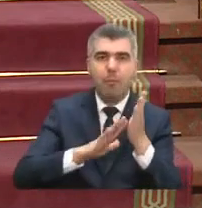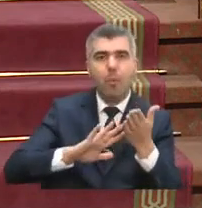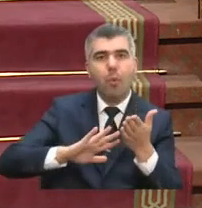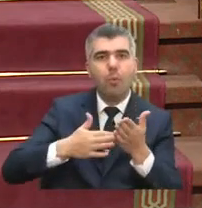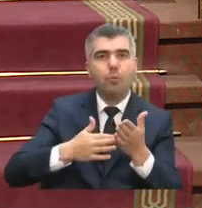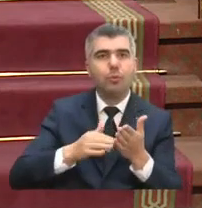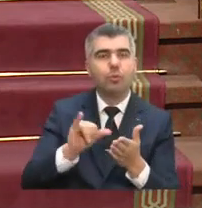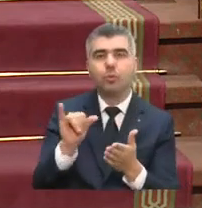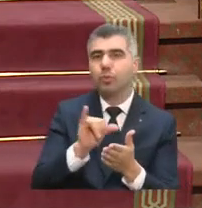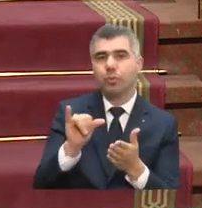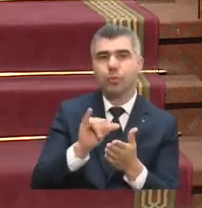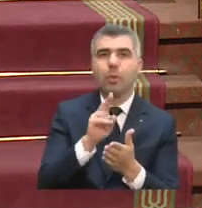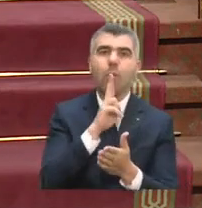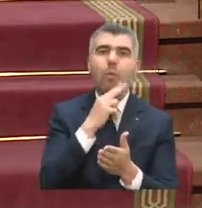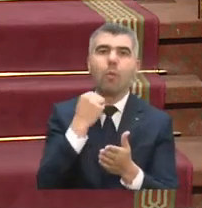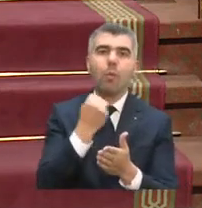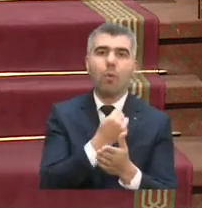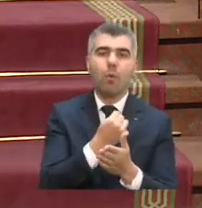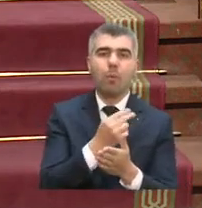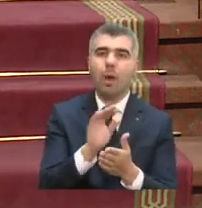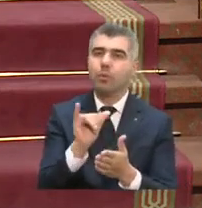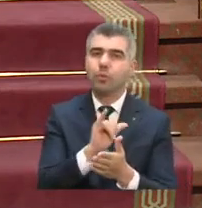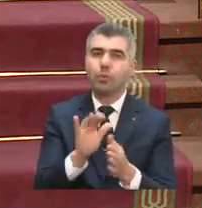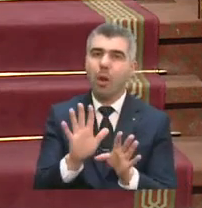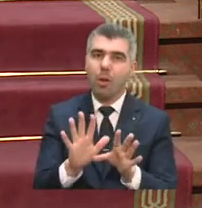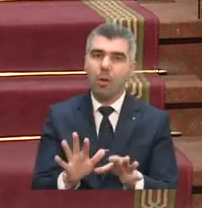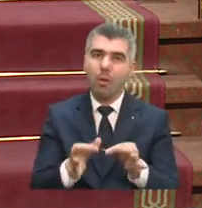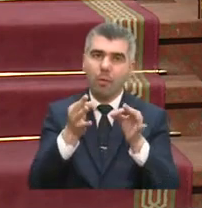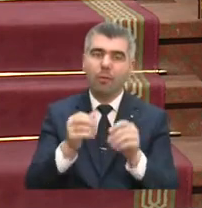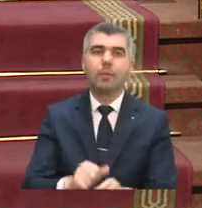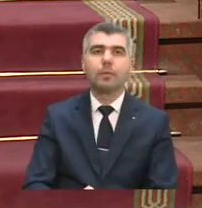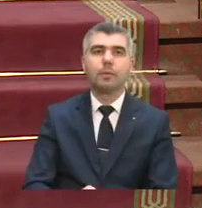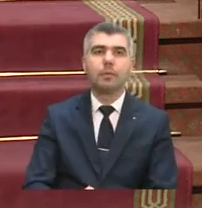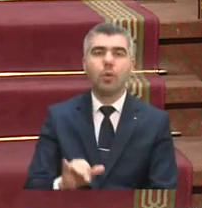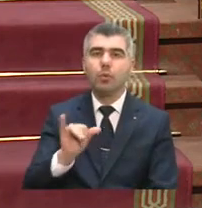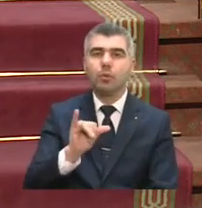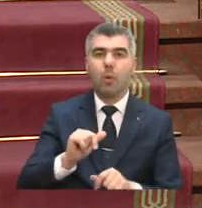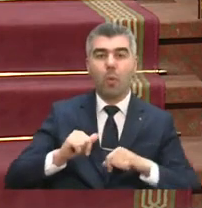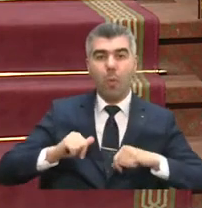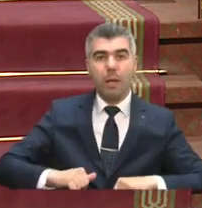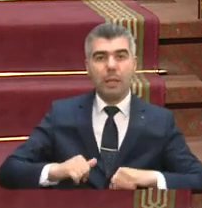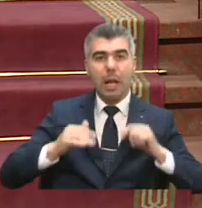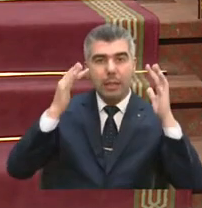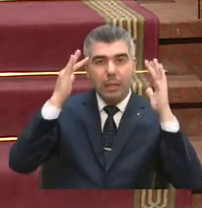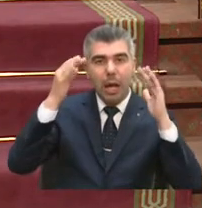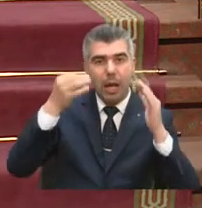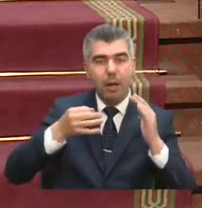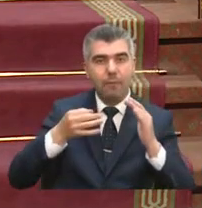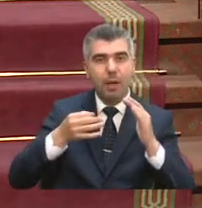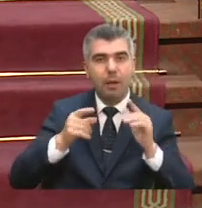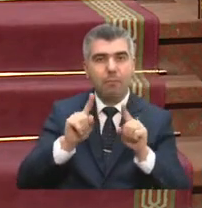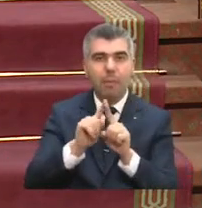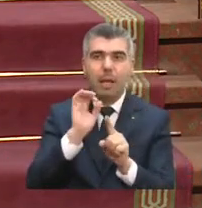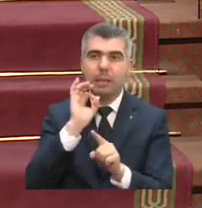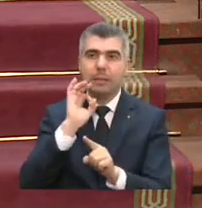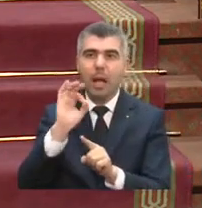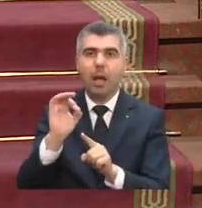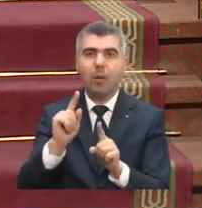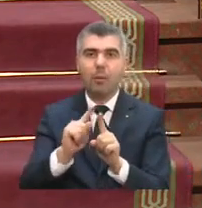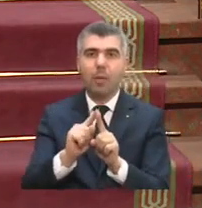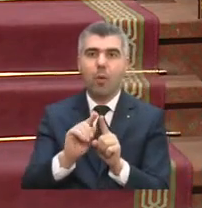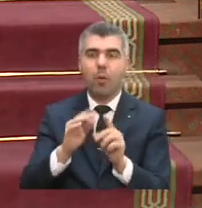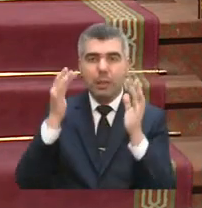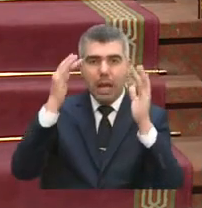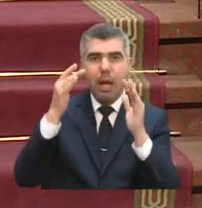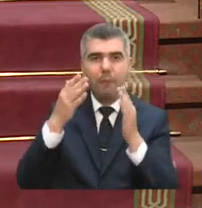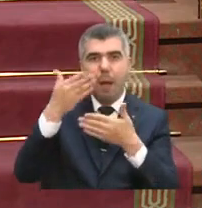فينا هي الحكومة من هذا المسخ؟ سيد الوزير فينا هي وزارة الثقافة المستأمنة على الهوية